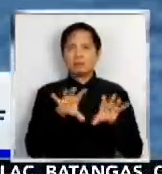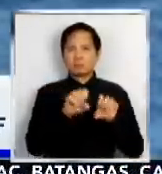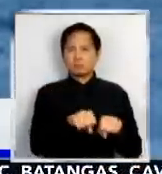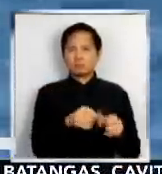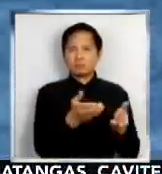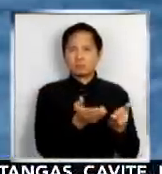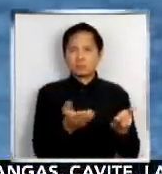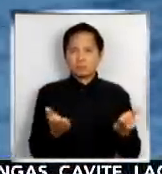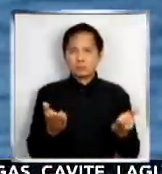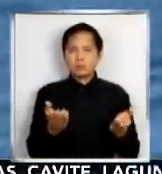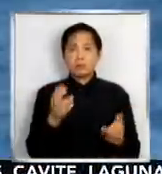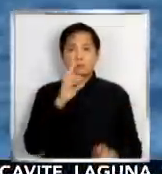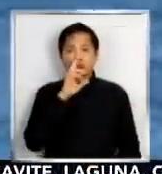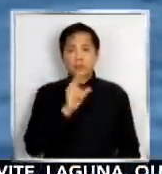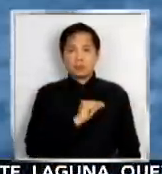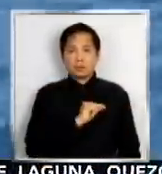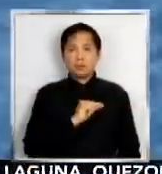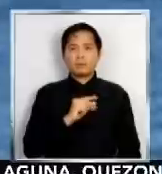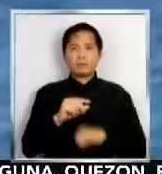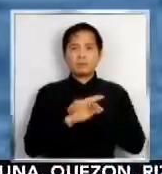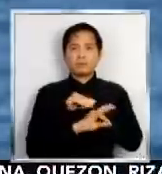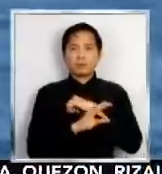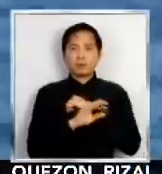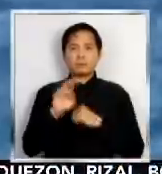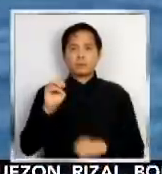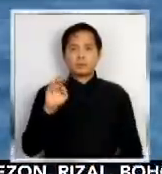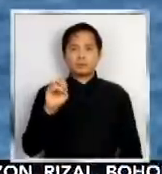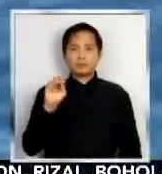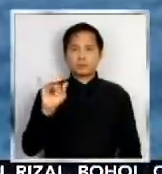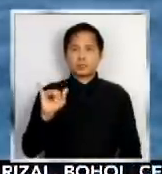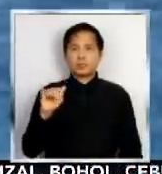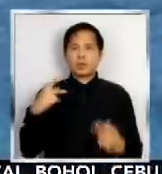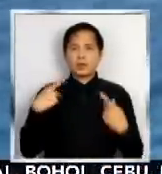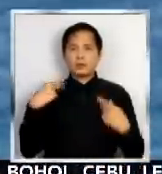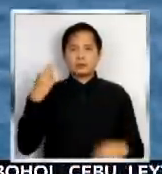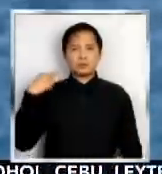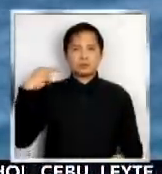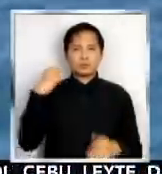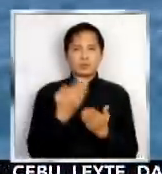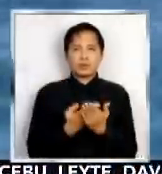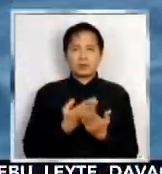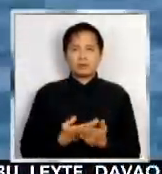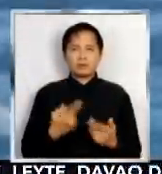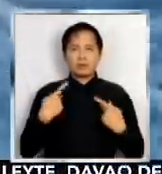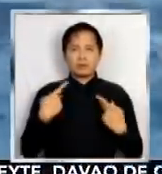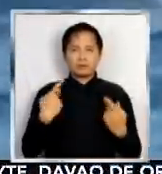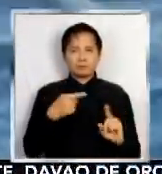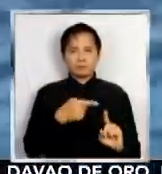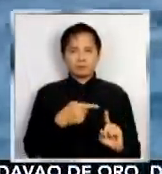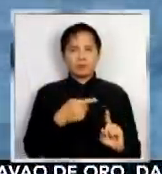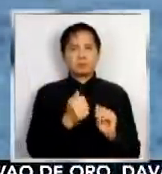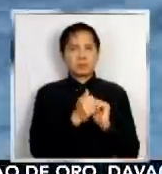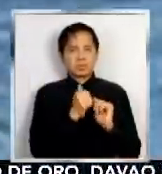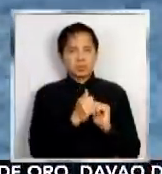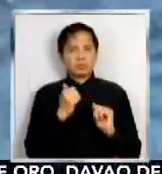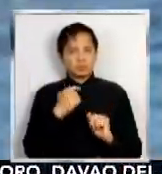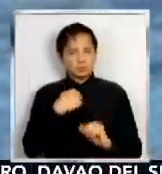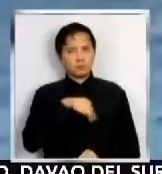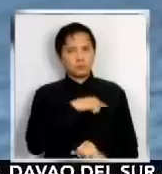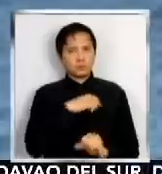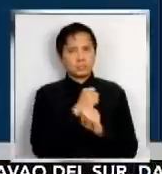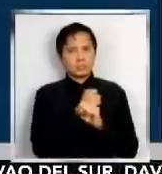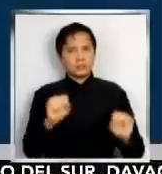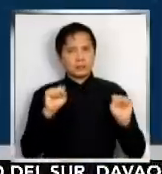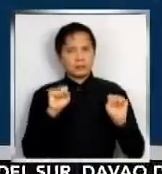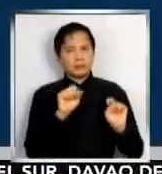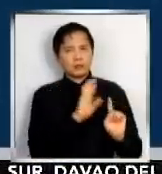may sapat na legal na basihan at historical evidence ang Vietnam para igiit ang soberanya nito sa Spratlys alinsunod sa